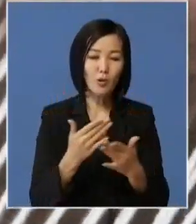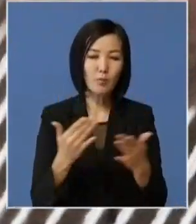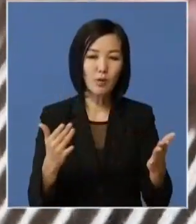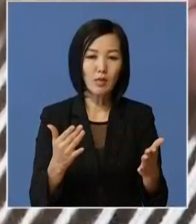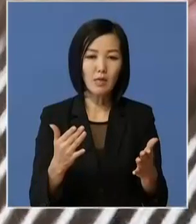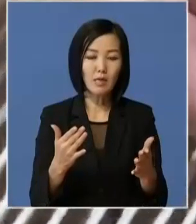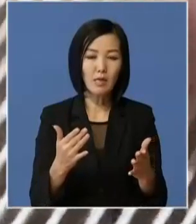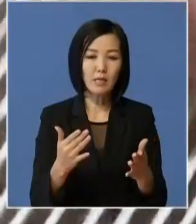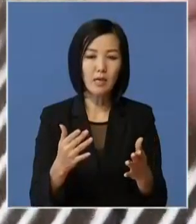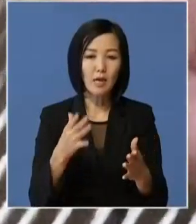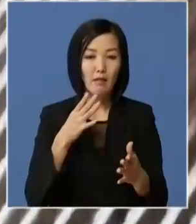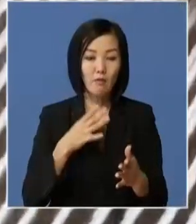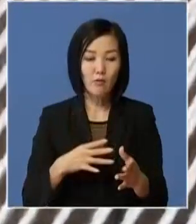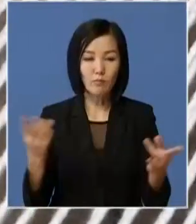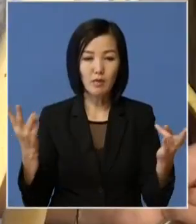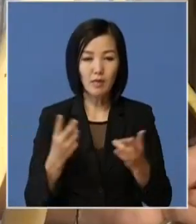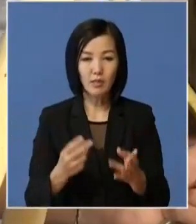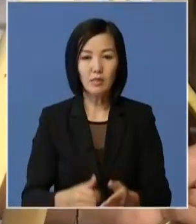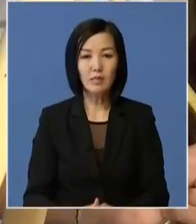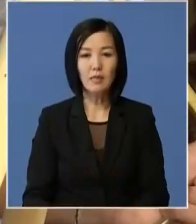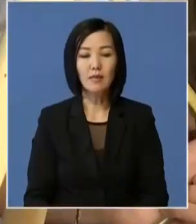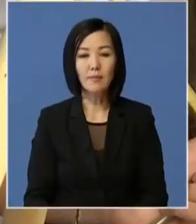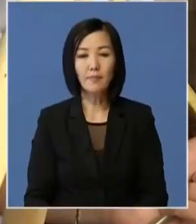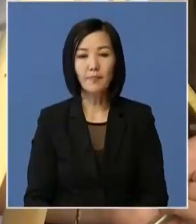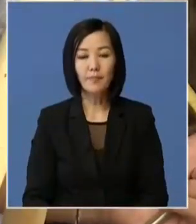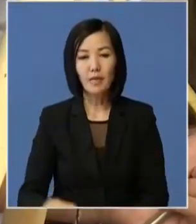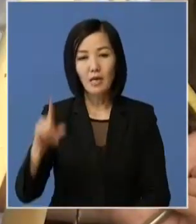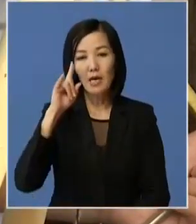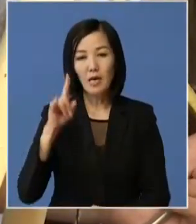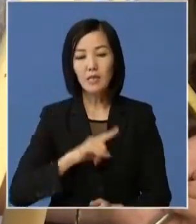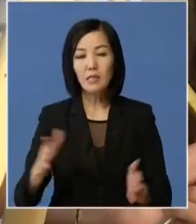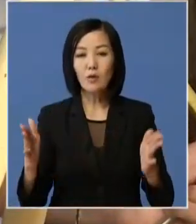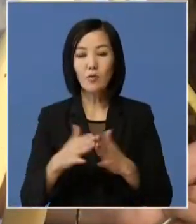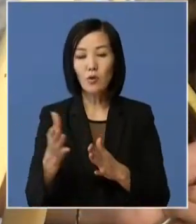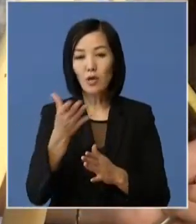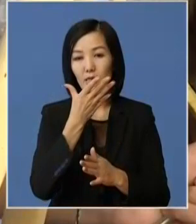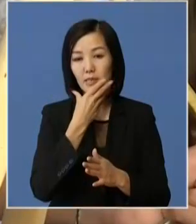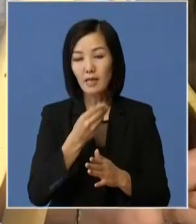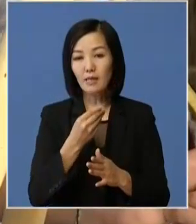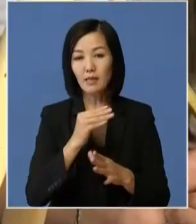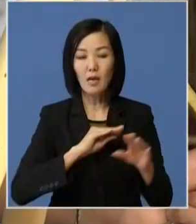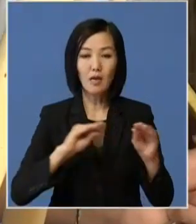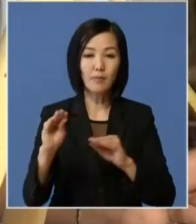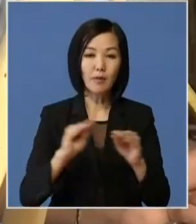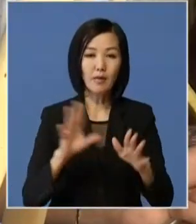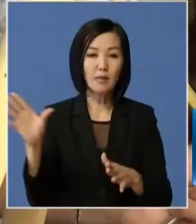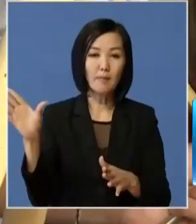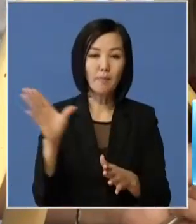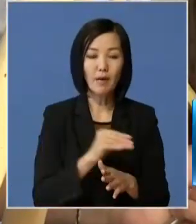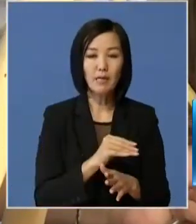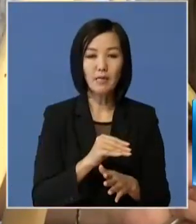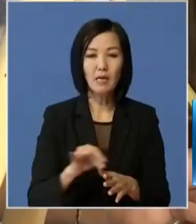еңбекті, талмас төзімділікті қажет етеді. Киіз үйге сәндік сәнін көрсетеді, киіз үйдің барлық болмыс